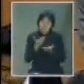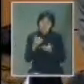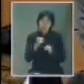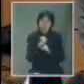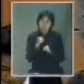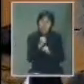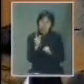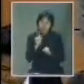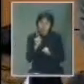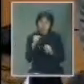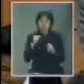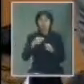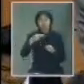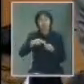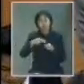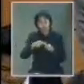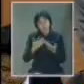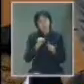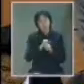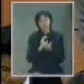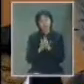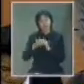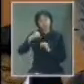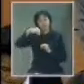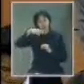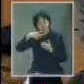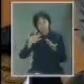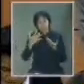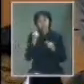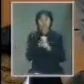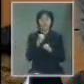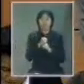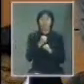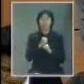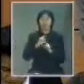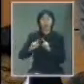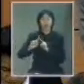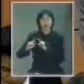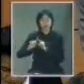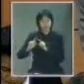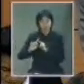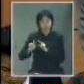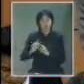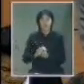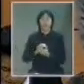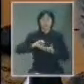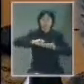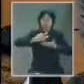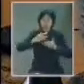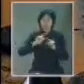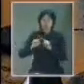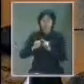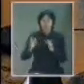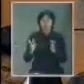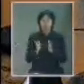ลล์เชื้อเพลิงชุดฝึกการทำงานและกำจัดการพลังงานเซลล์เชื้อเพลิงพร้อมซอฟต์แวร์ราคา